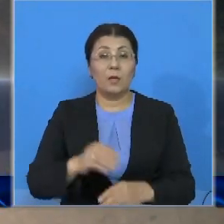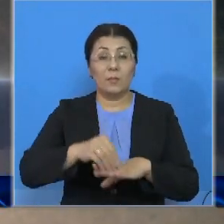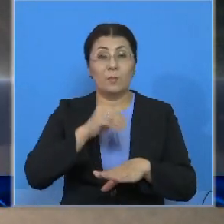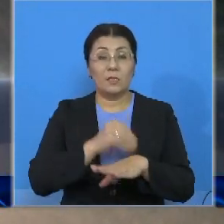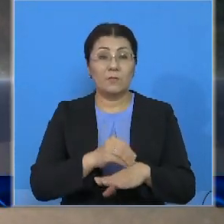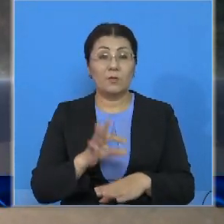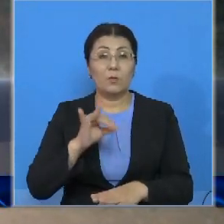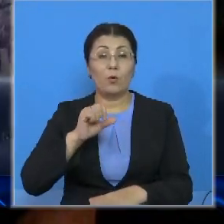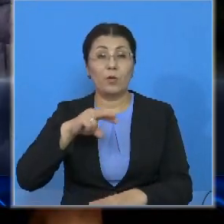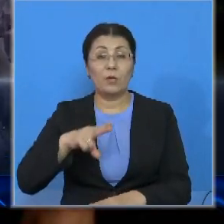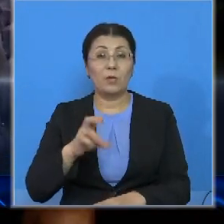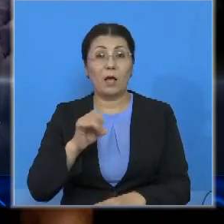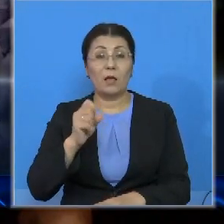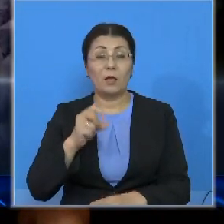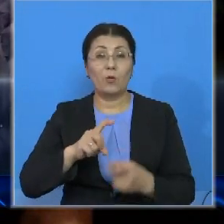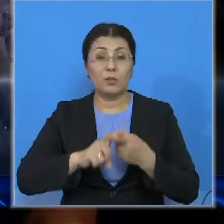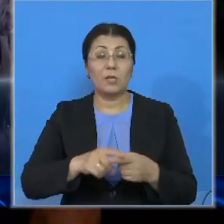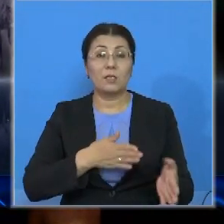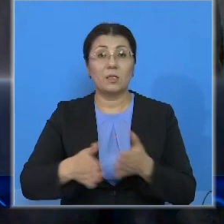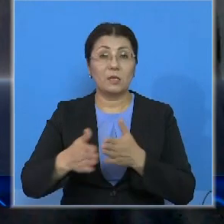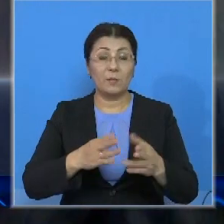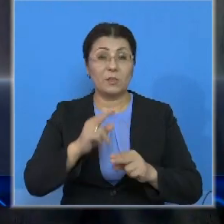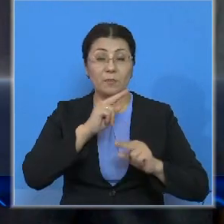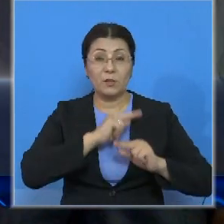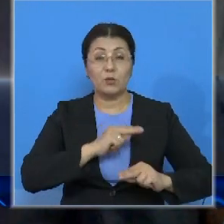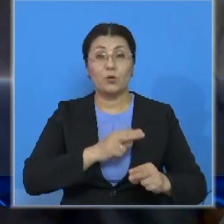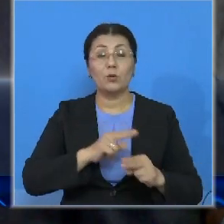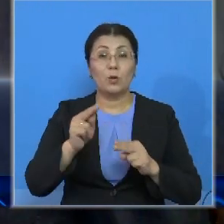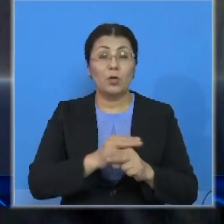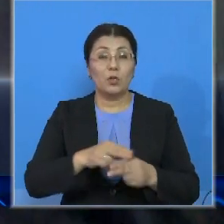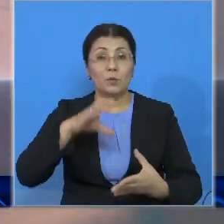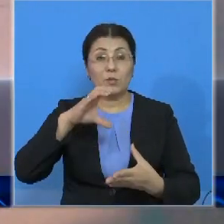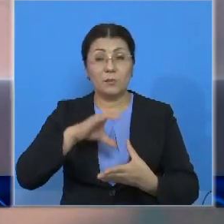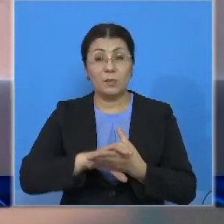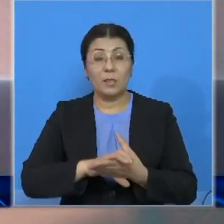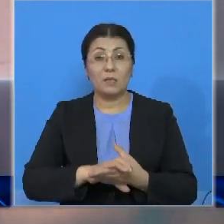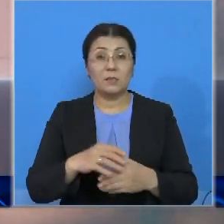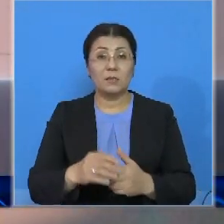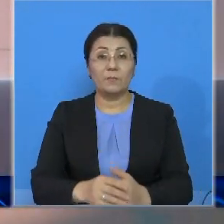Ойыл мен Қарой ауылдарын жалғайтын жолды орташа жөндеу жұмысымен танысып, мердігерге уақытын